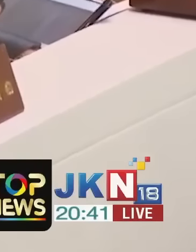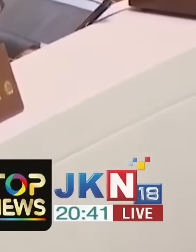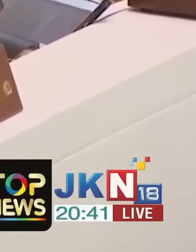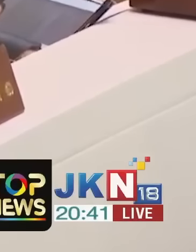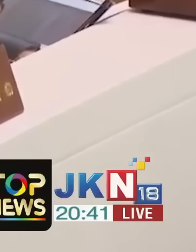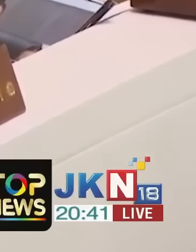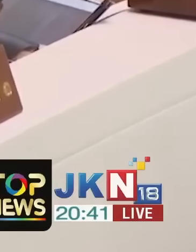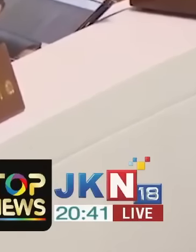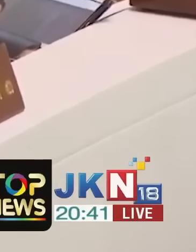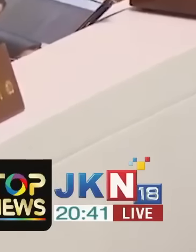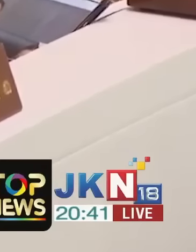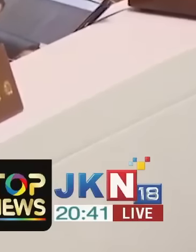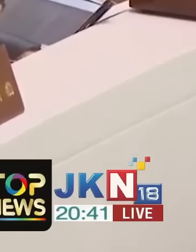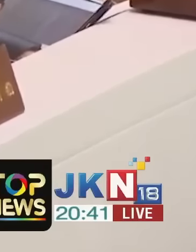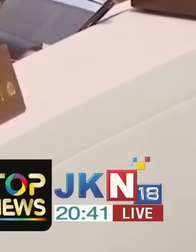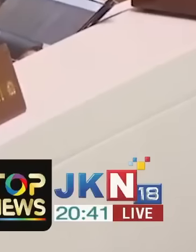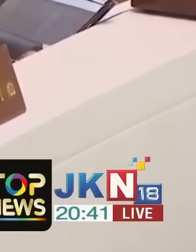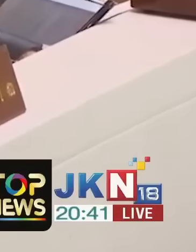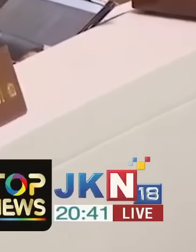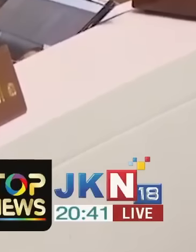ง เหมือนกับถ่ายคลิปไปด้วยนะ